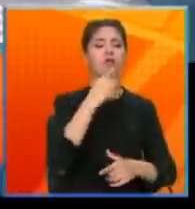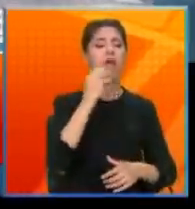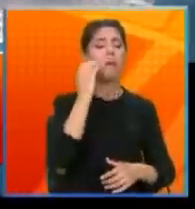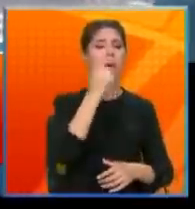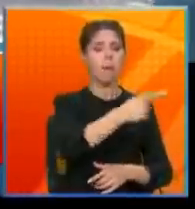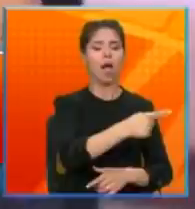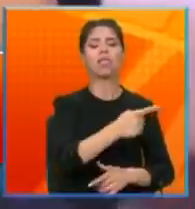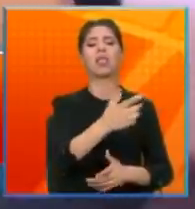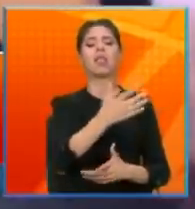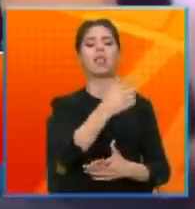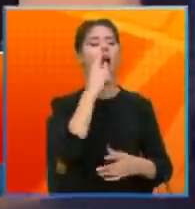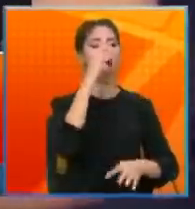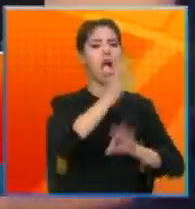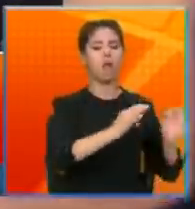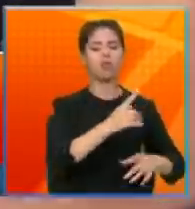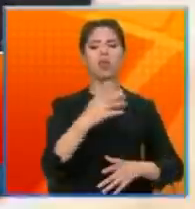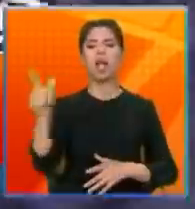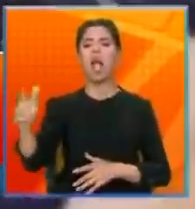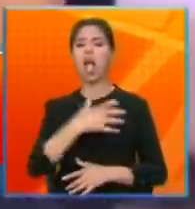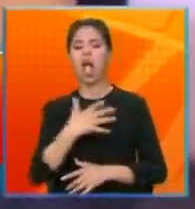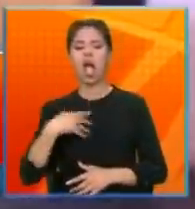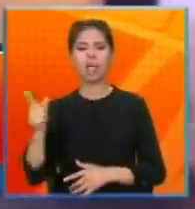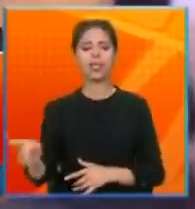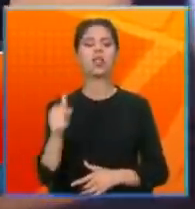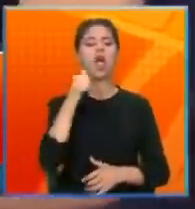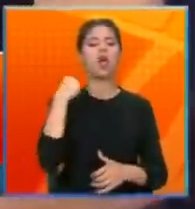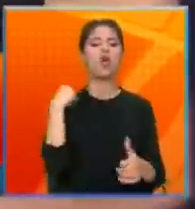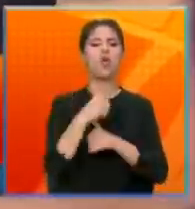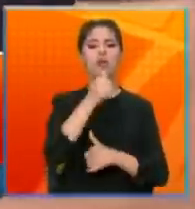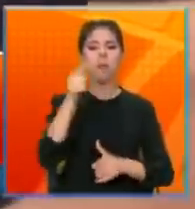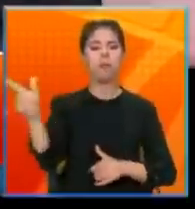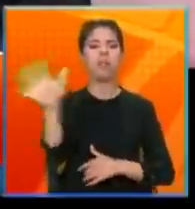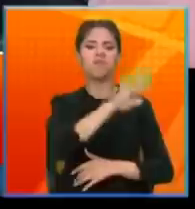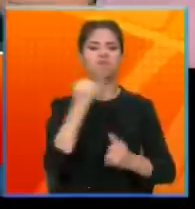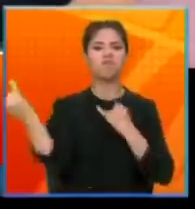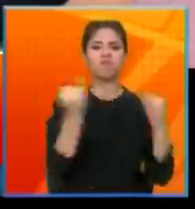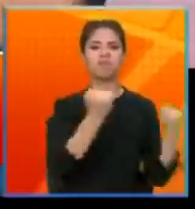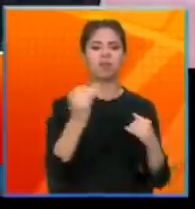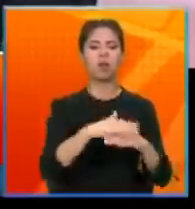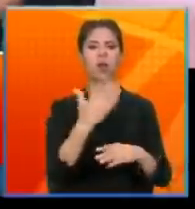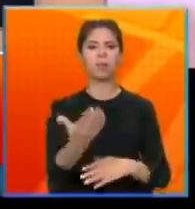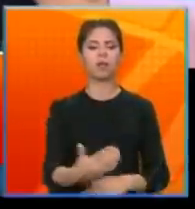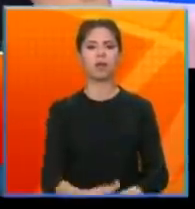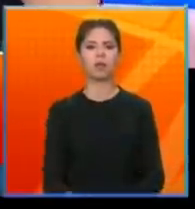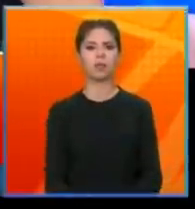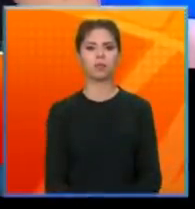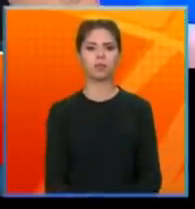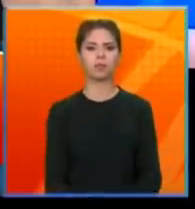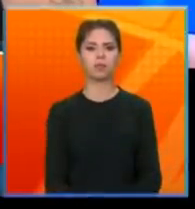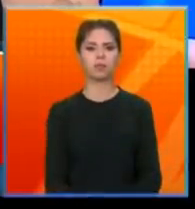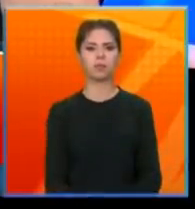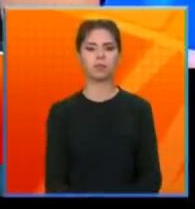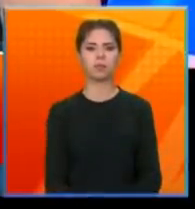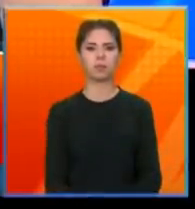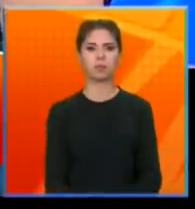amcası, diğer yanda annesiyle üvey babası vardı. Kameraların karşısında birbirlerini suçladılar. Ben senden nereden şüpheleniyorum çocuğu satmadığına? Ben de senden